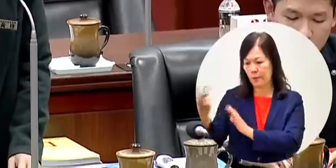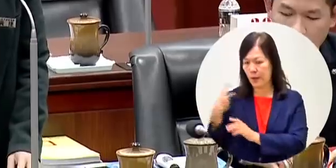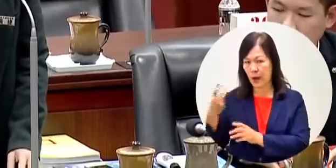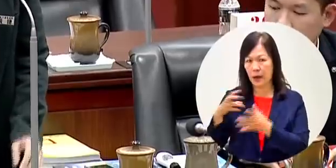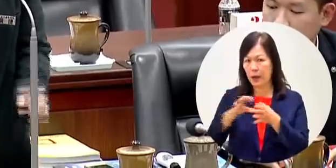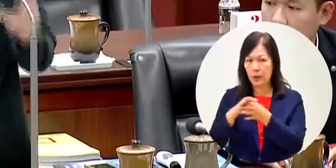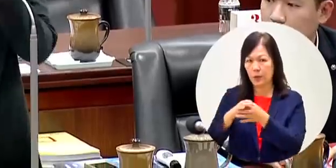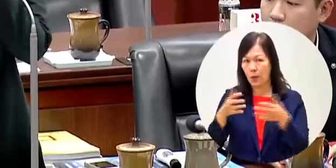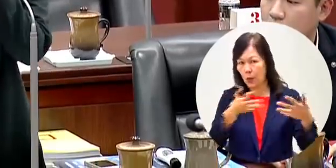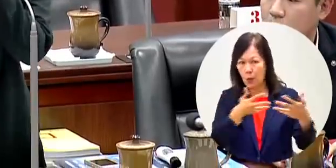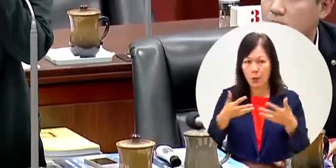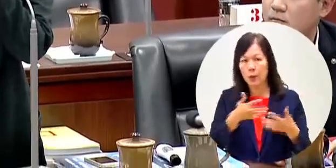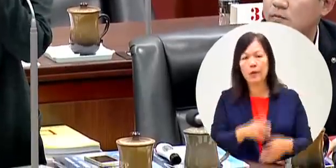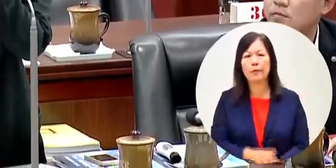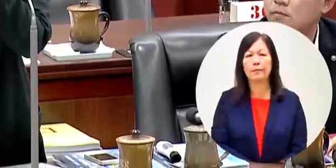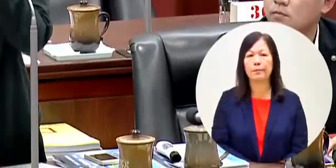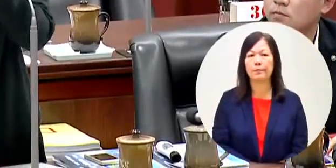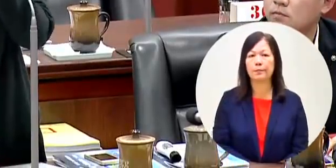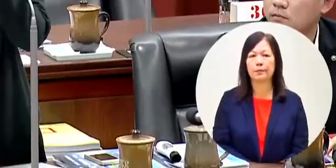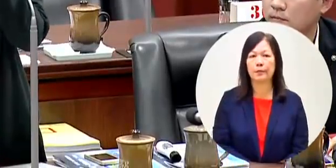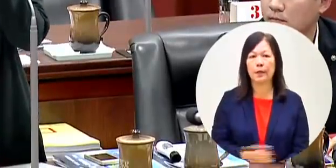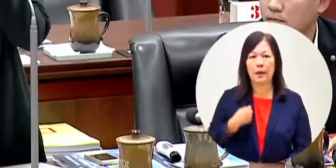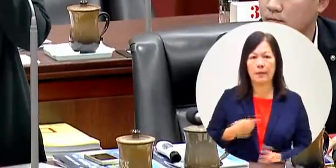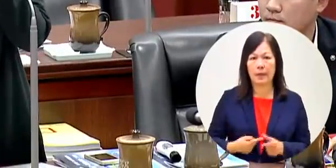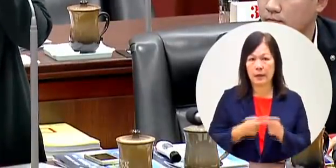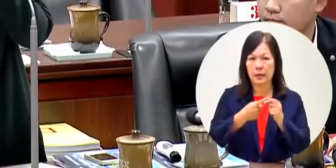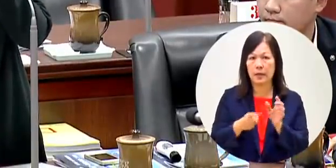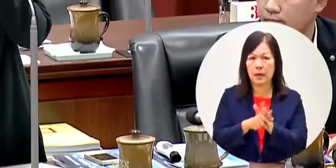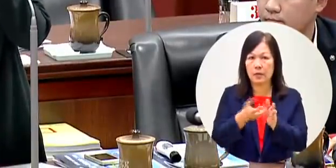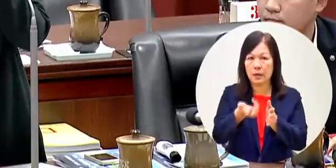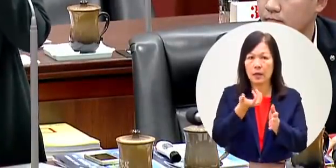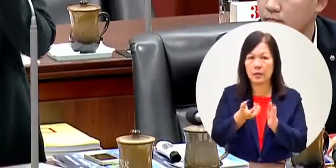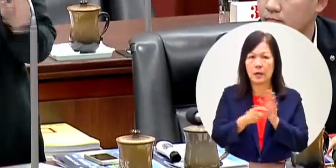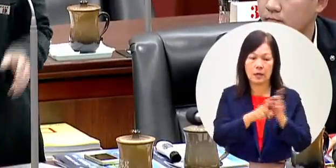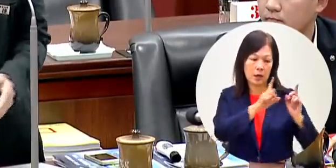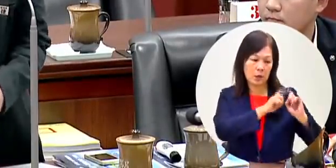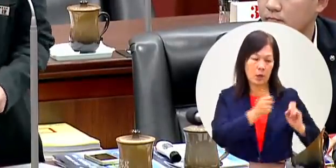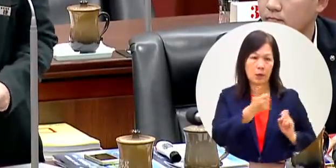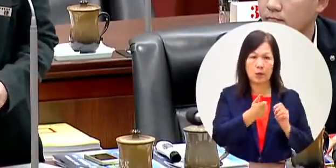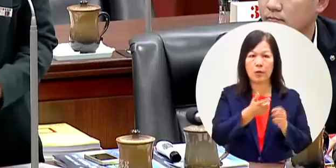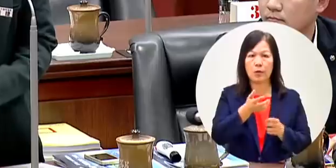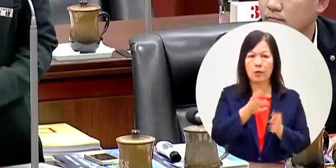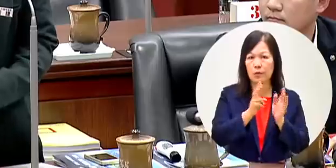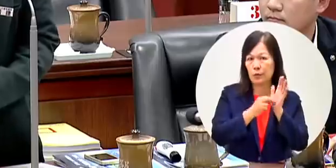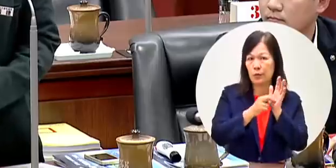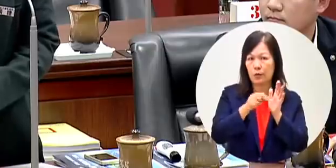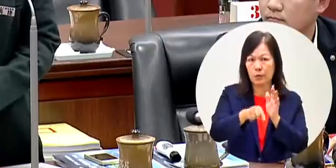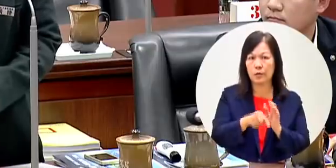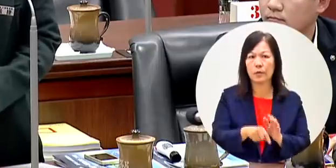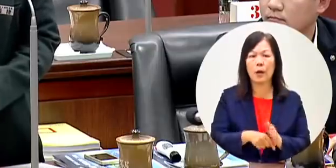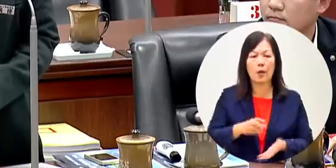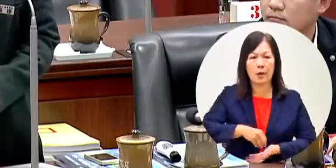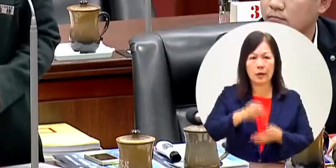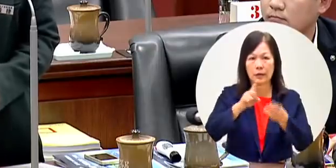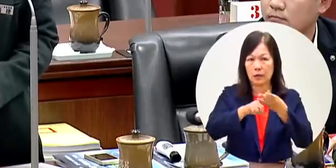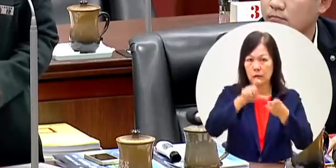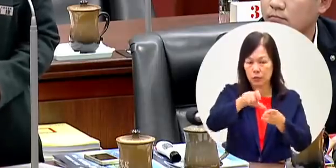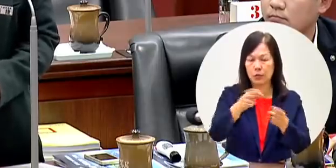先，其实刚刚如郭议员所说的，我要提的主题跟他蛮相关的，因为其